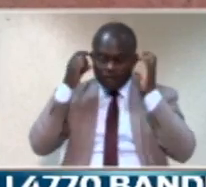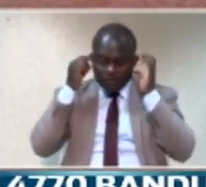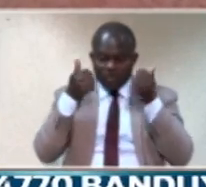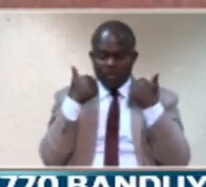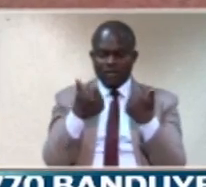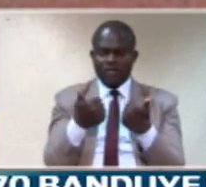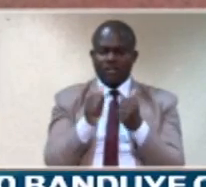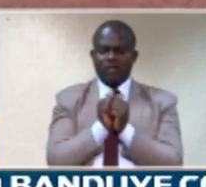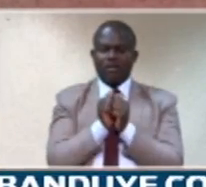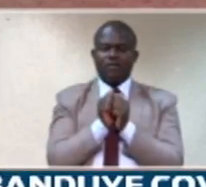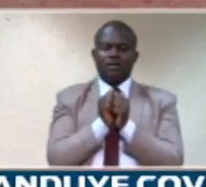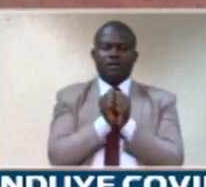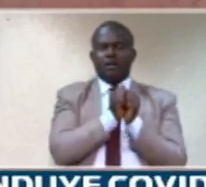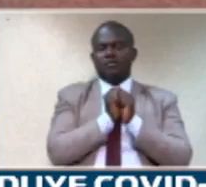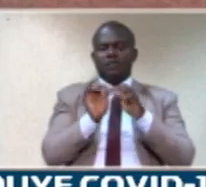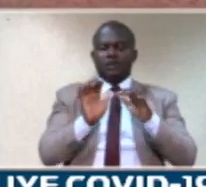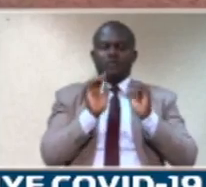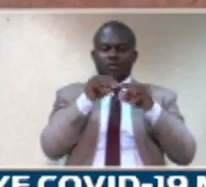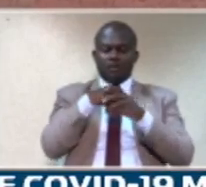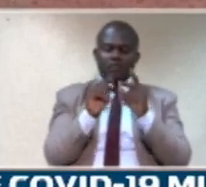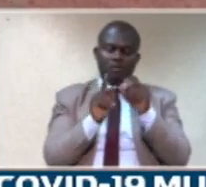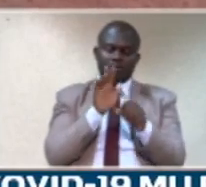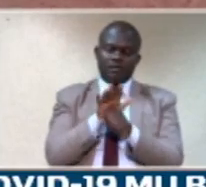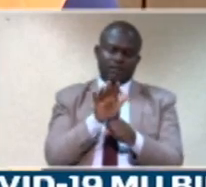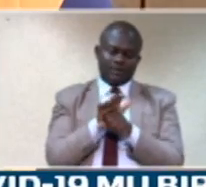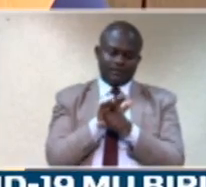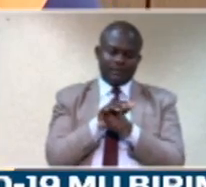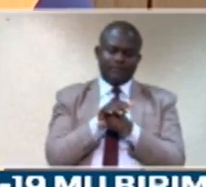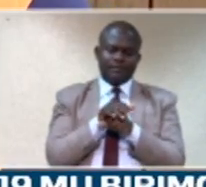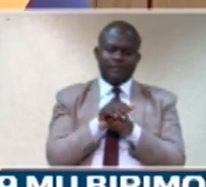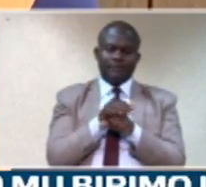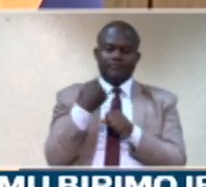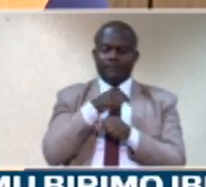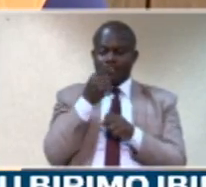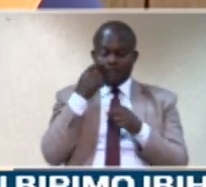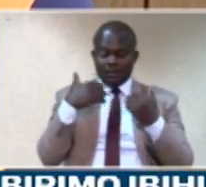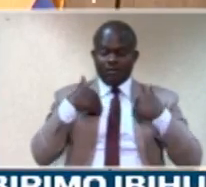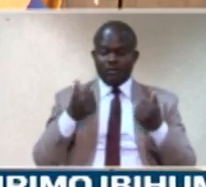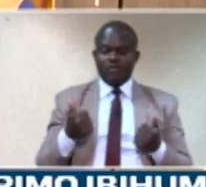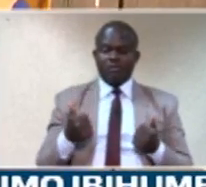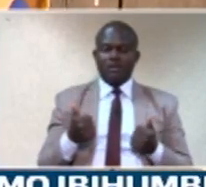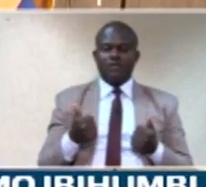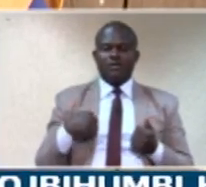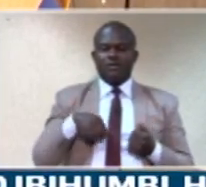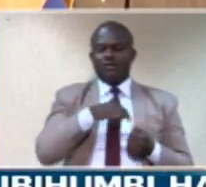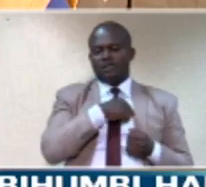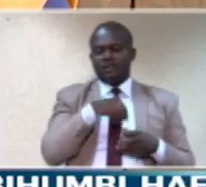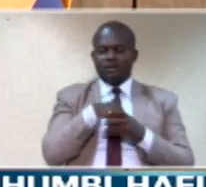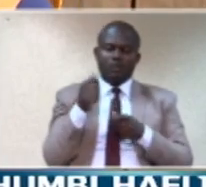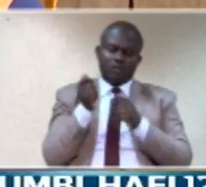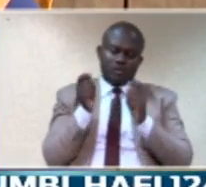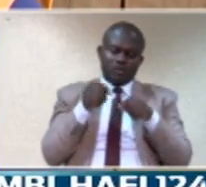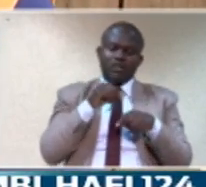neza no kwirinda kujya mu bantu benshi. Wasanze ndi muzima. Jyewe umukiri uje